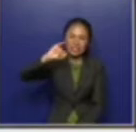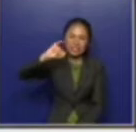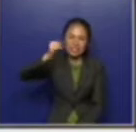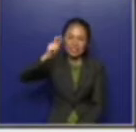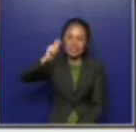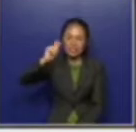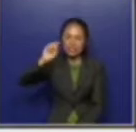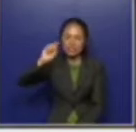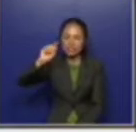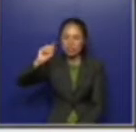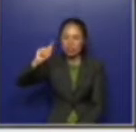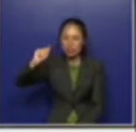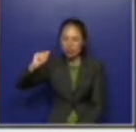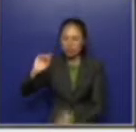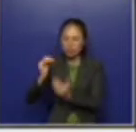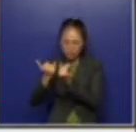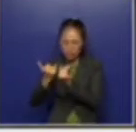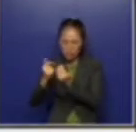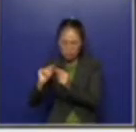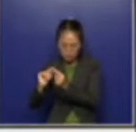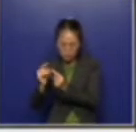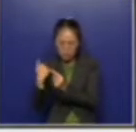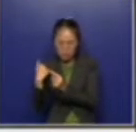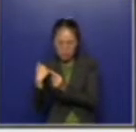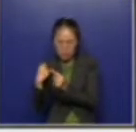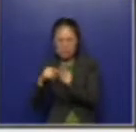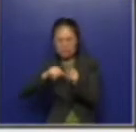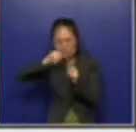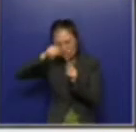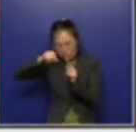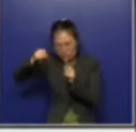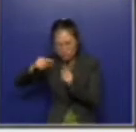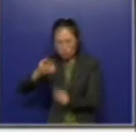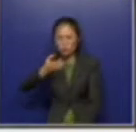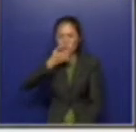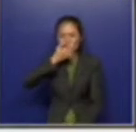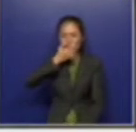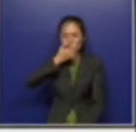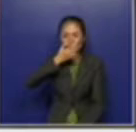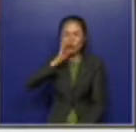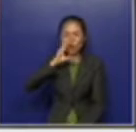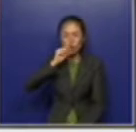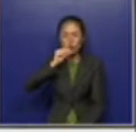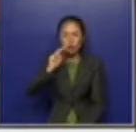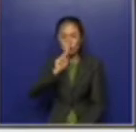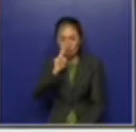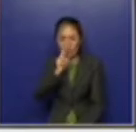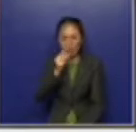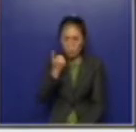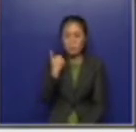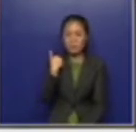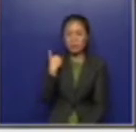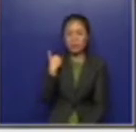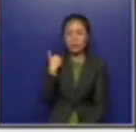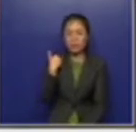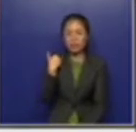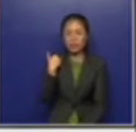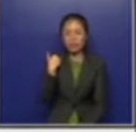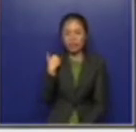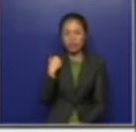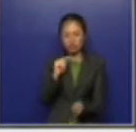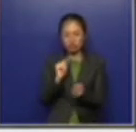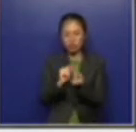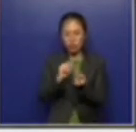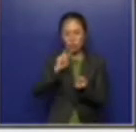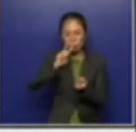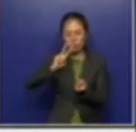ในประเทศไทยและยังใช้อยู่ปัจจุบันครับคลื่นความถี่วิทยุที่เป็นย่านโลแบนอะไรต่างๆเนี่ยนะฮะที่ไม่ใช่ VHF ไม่ใ